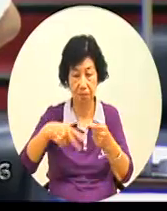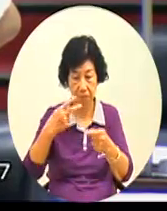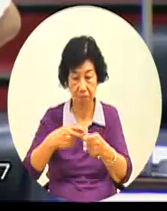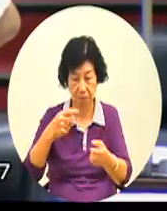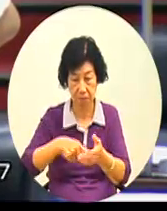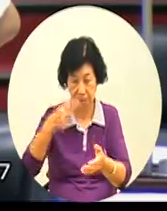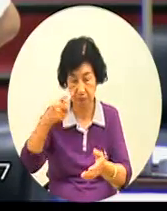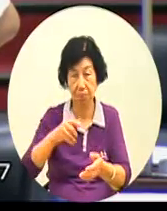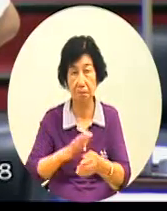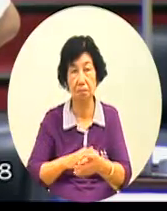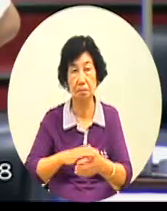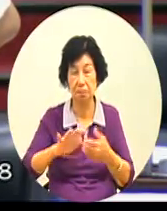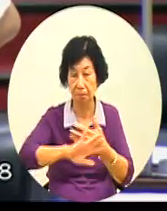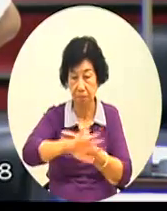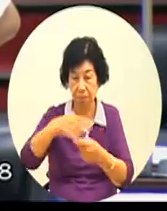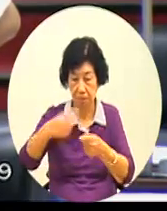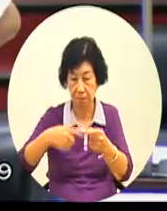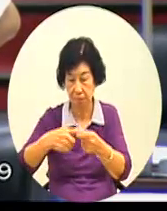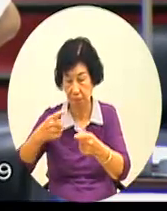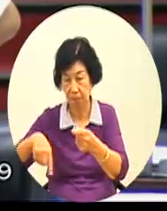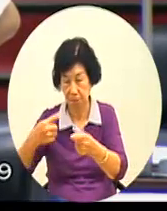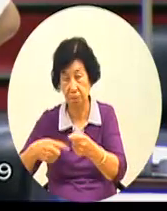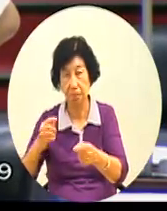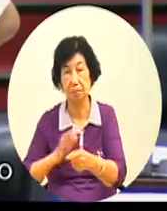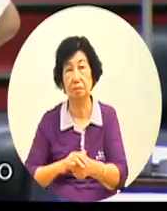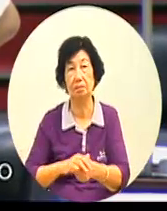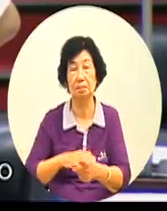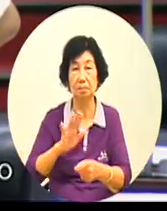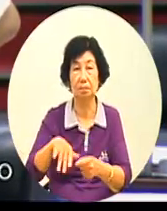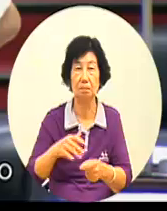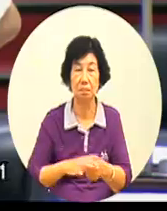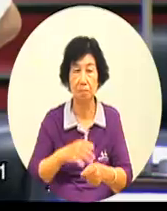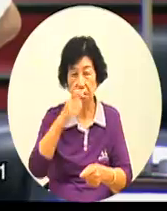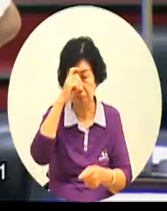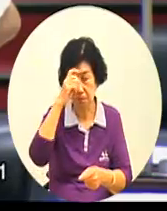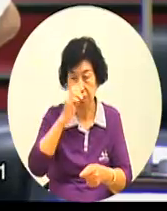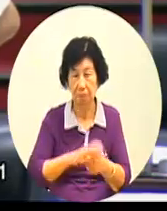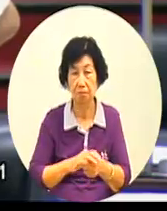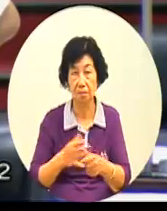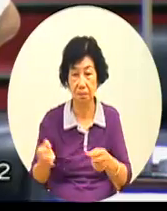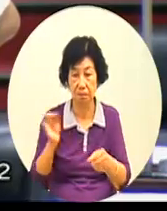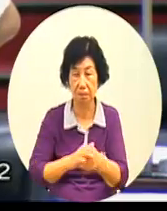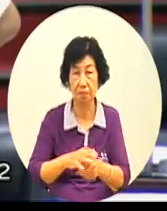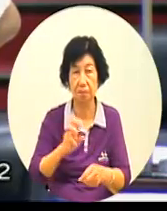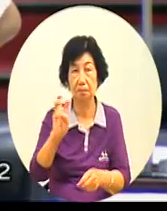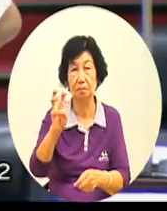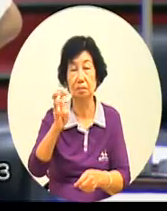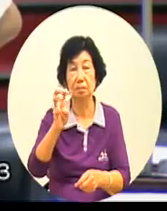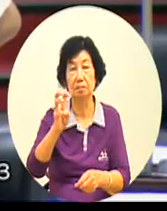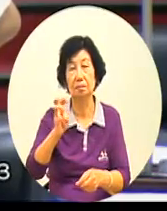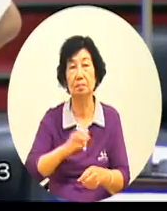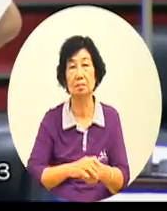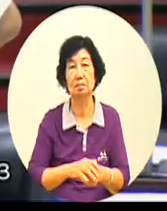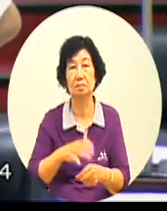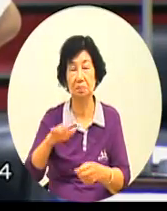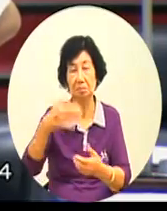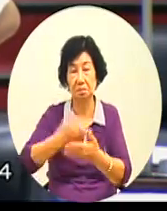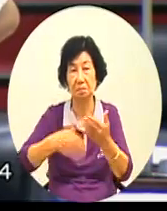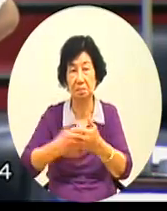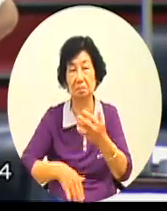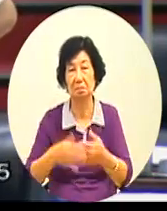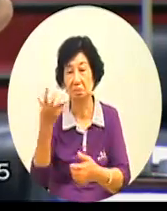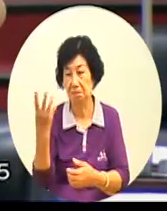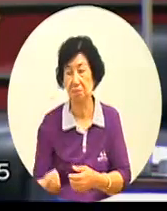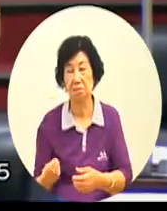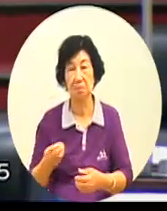们是每年啦，我们没有要求到30万嘛，那至少说也不能太少啊。那这样我们好